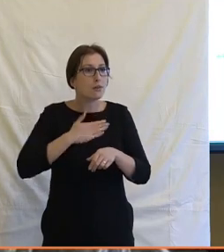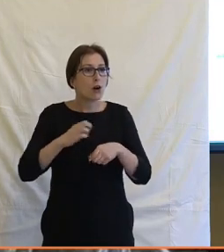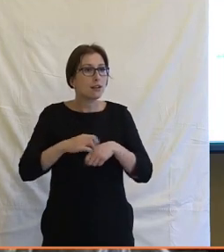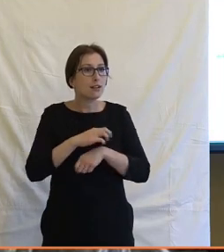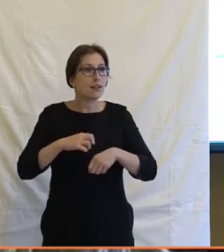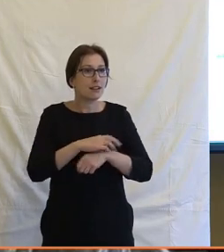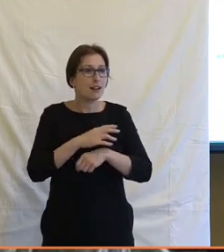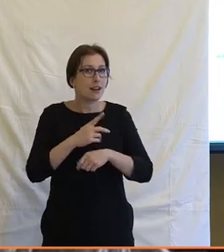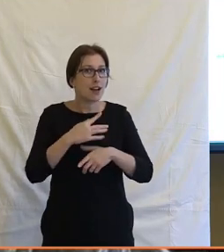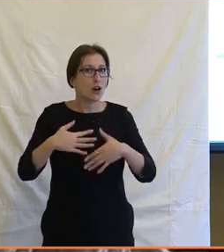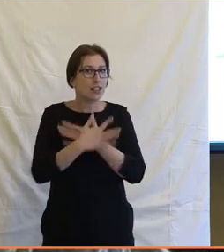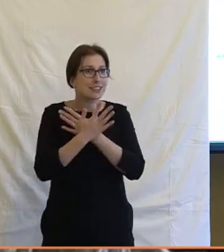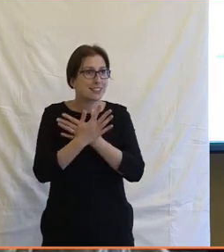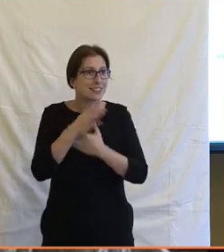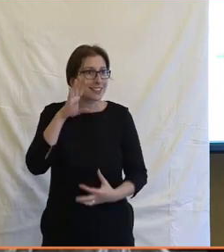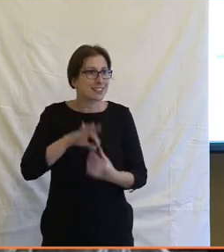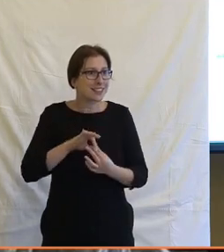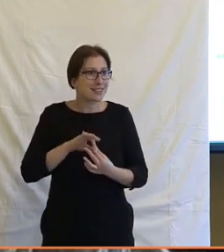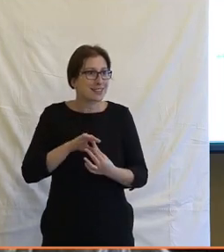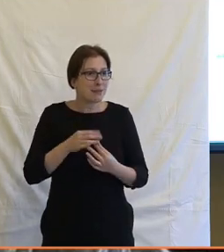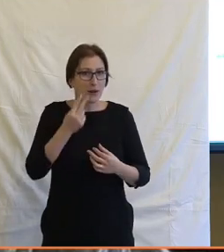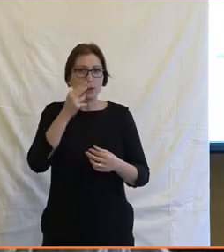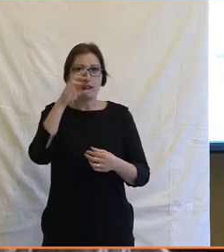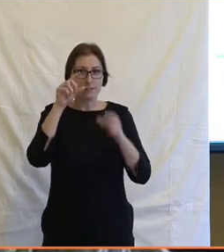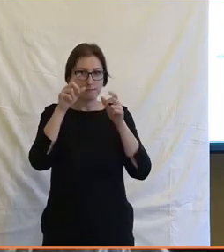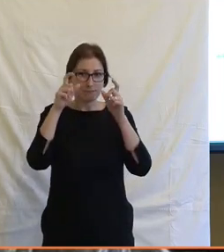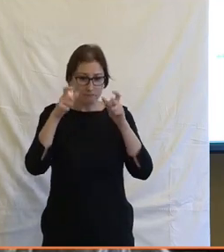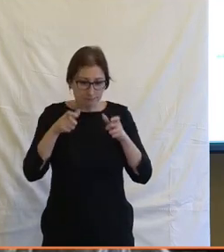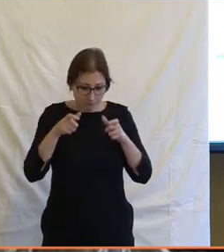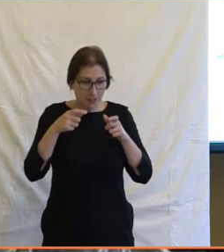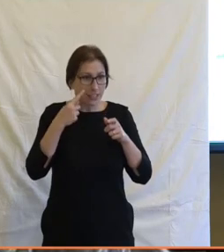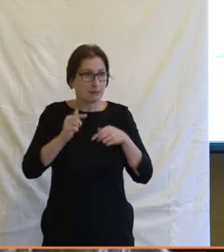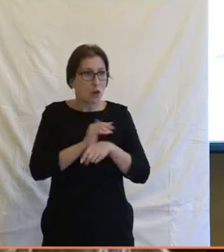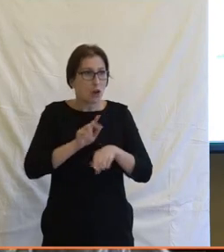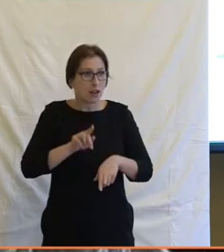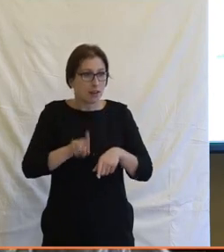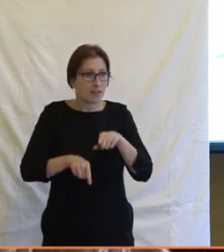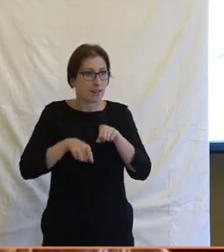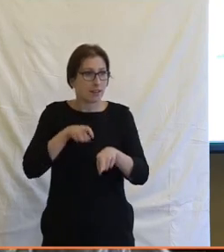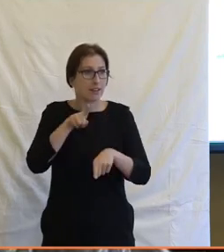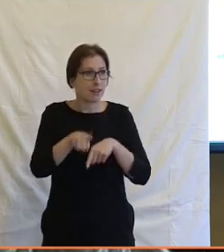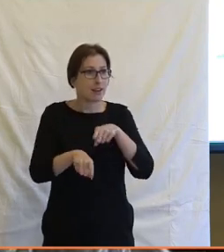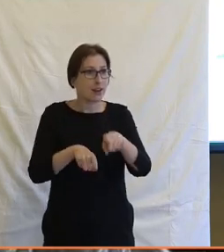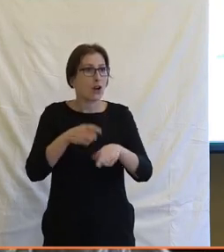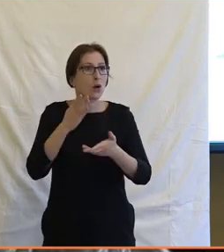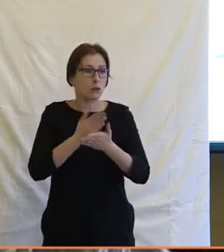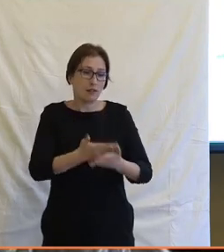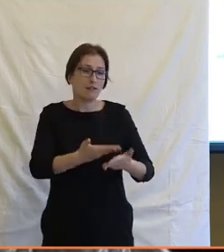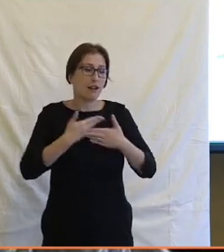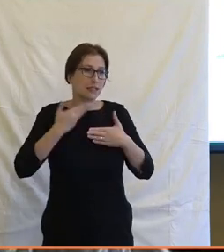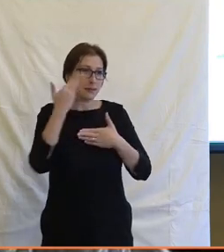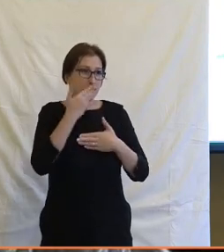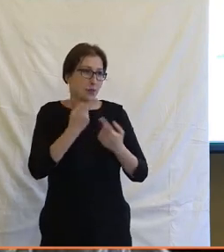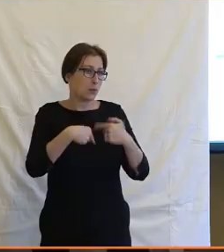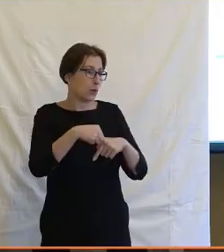a to bylo to divný najednou dole vidět něco, co se hýbe, takže musím jako říct, že to fakt má velký jako smysl. I pro mě